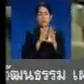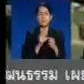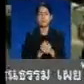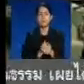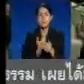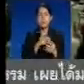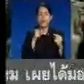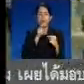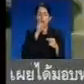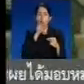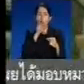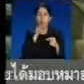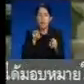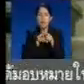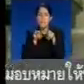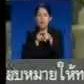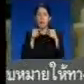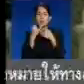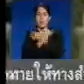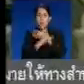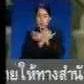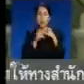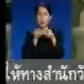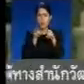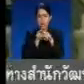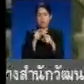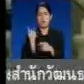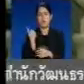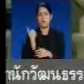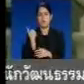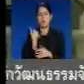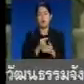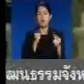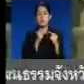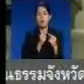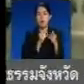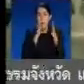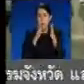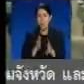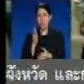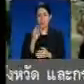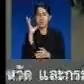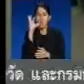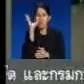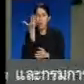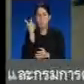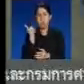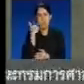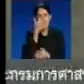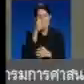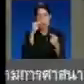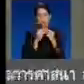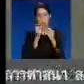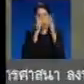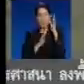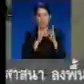วซีแลนด์ตื่นตระหนกกับการยกระดับไข้หวัดใหญ่โดยมีความเห็นที่รุนแรงว่าอาจจะมีผู้คนทั่วโลกเสียชีวิตเพราะโรคระบาดชนิดนี้นับ